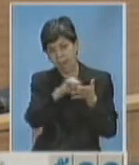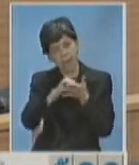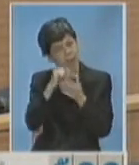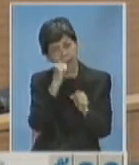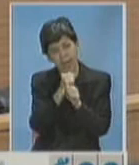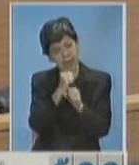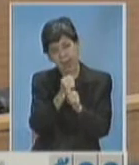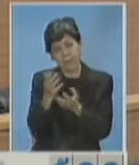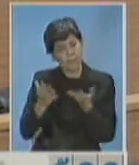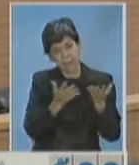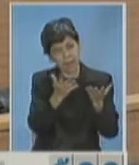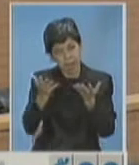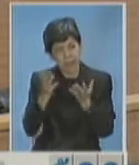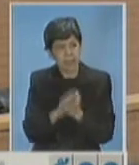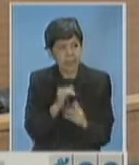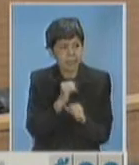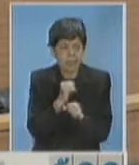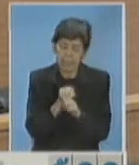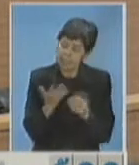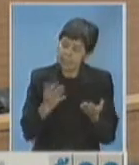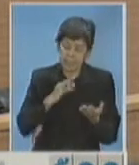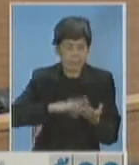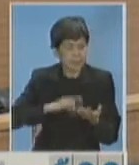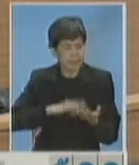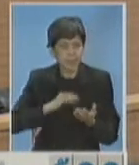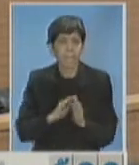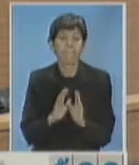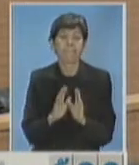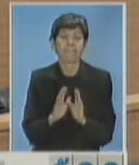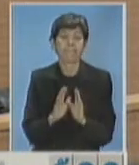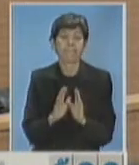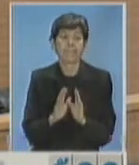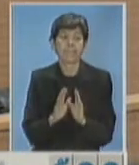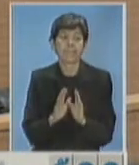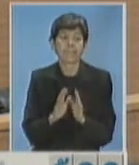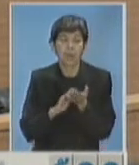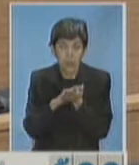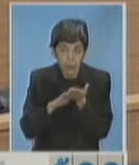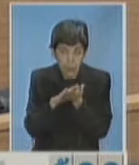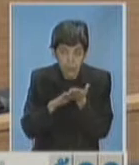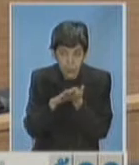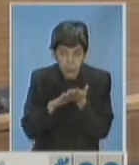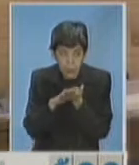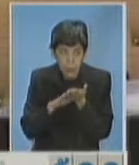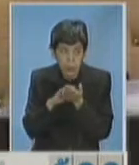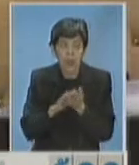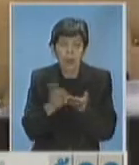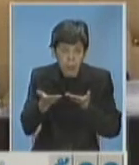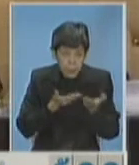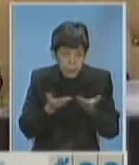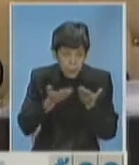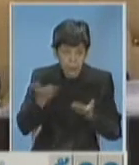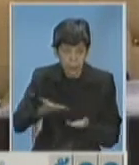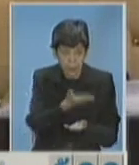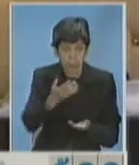ากท้องของพี่น้องประชาชนได้อย่างที่มีความ ท่านวัชระขออภัยครับขออนุญาตหารือสมา